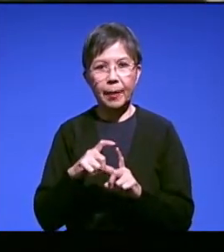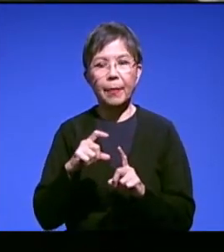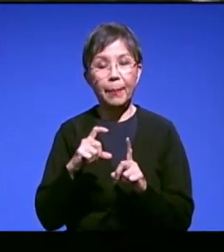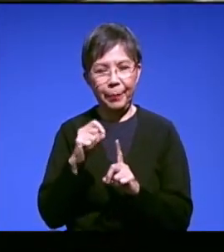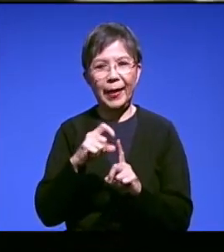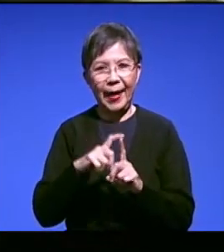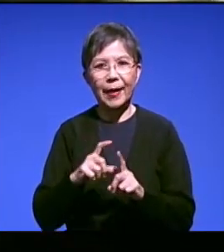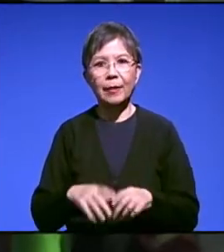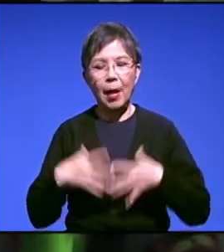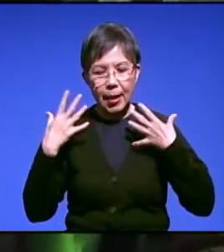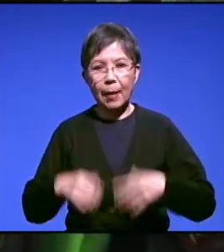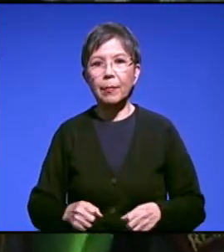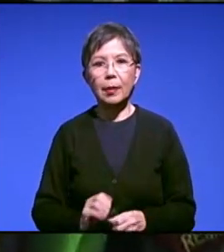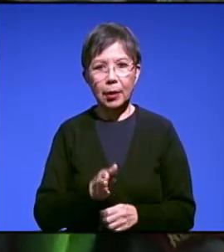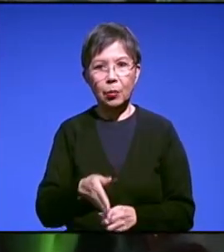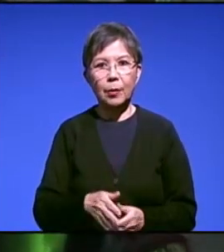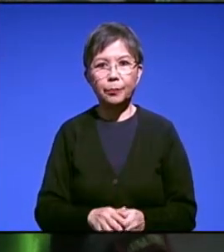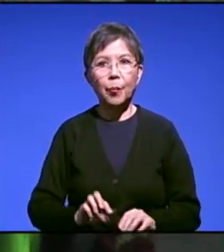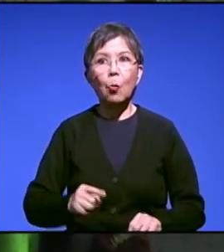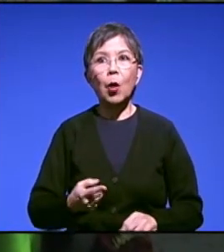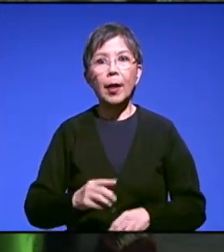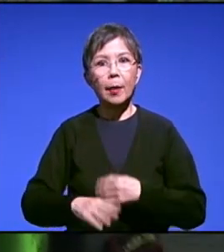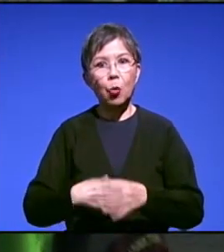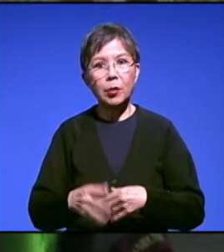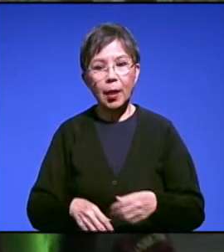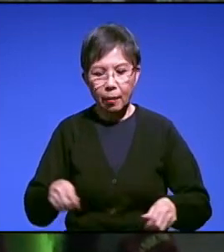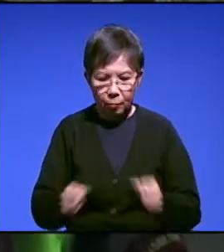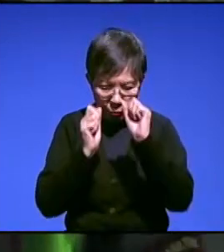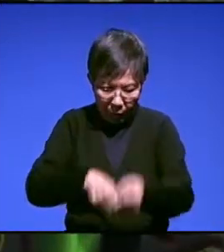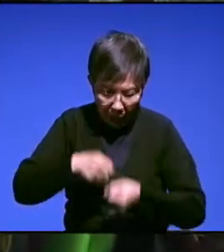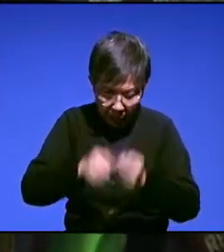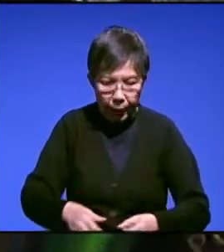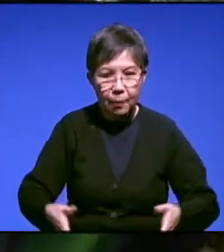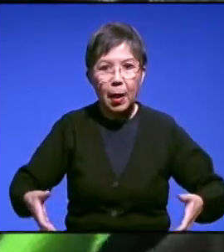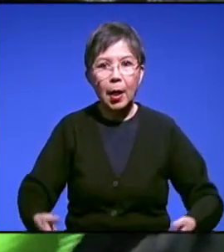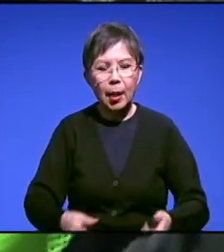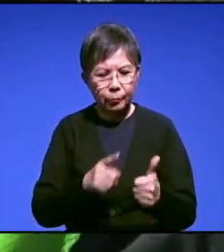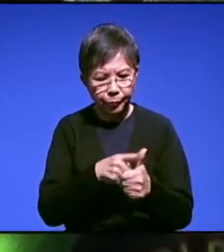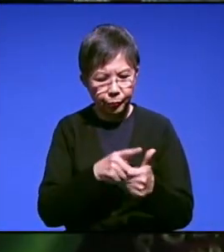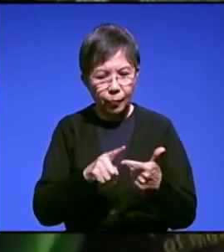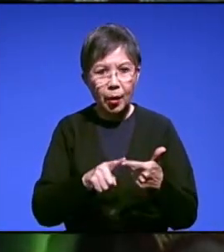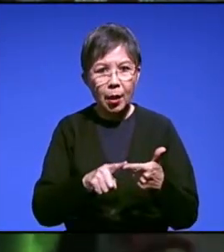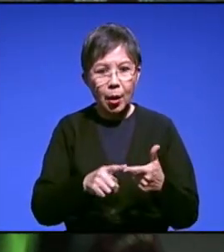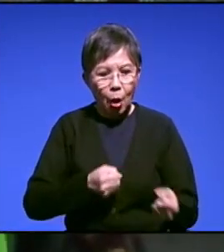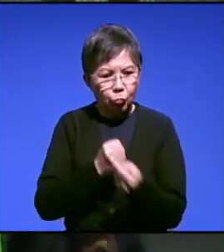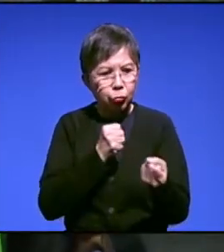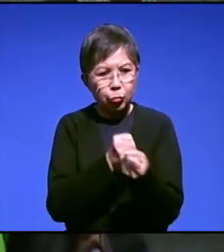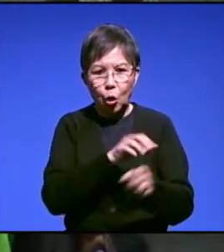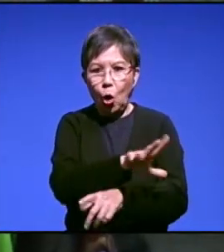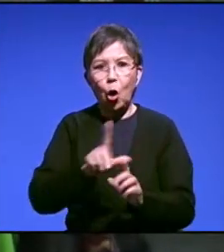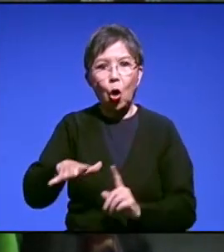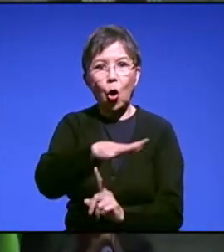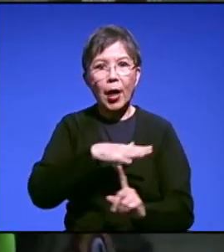diri lengkap. Mulai dari proses penggalian makam, kemudian mensterilkan lokasi